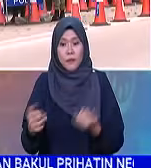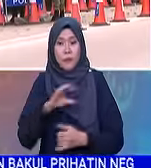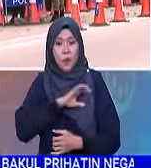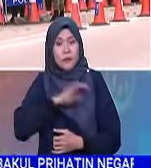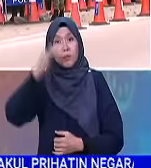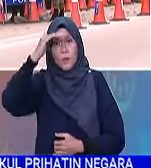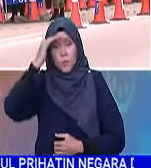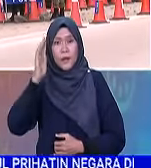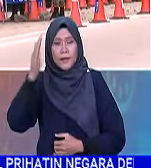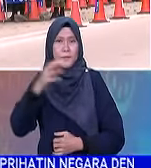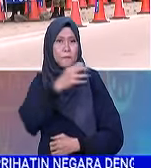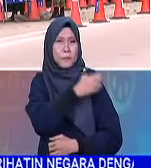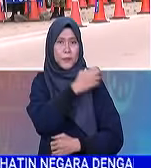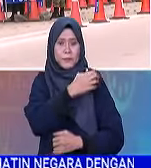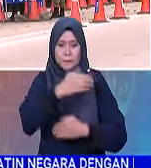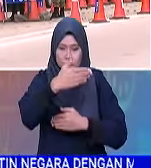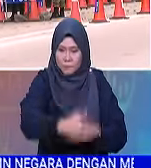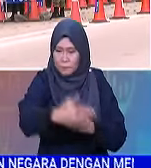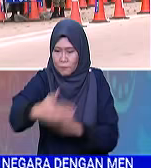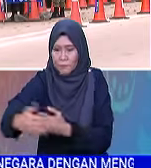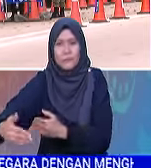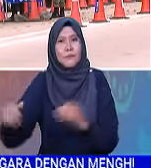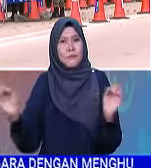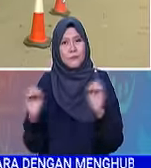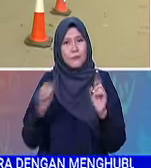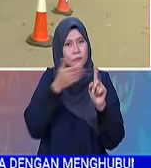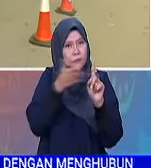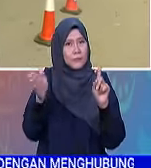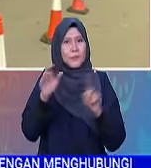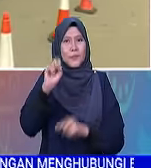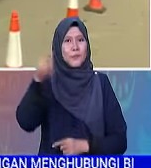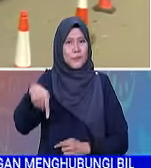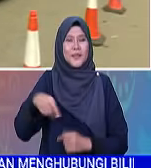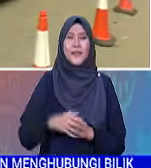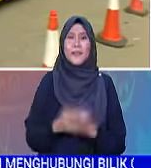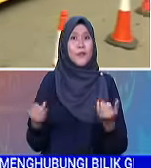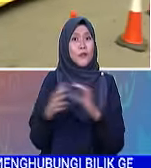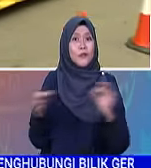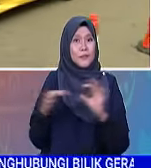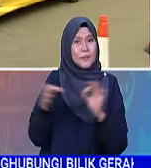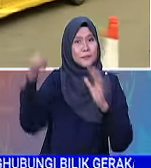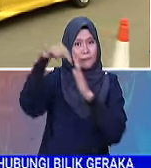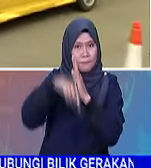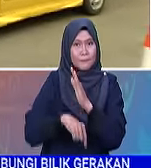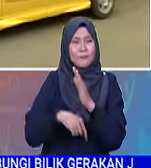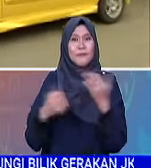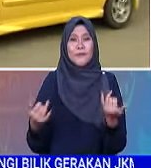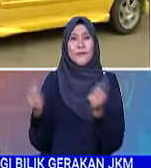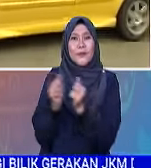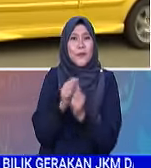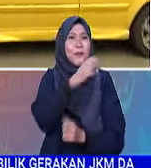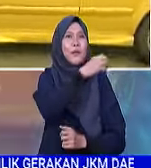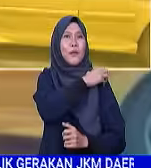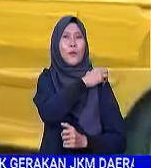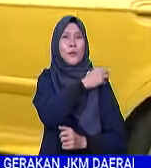Johor pun meningkatkan penguatkuasaan bagi memastikan tiada yang melanggar SOP. Untuk bercerita lanjut mengenai perkara ini, bersama saya ketika ini adalah Pegawai